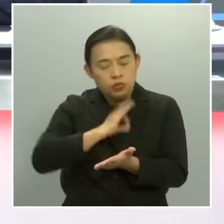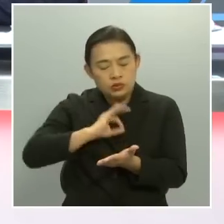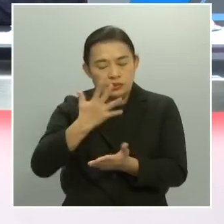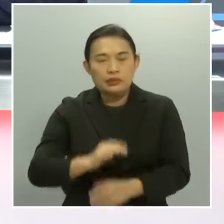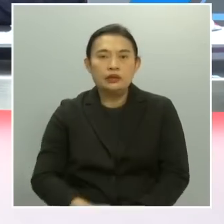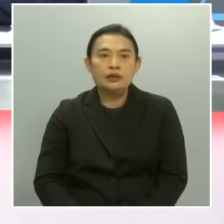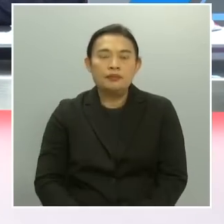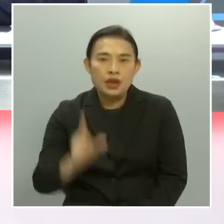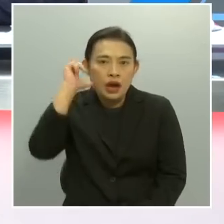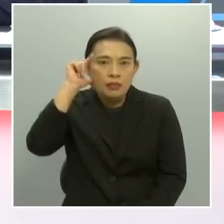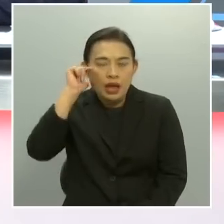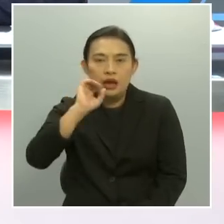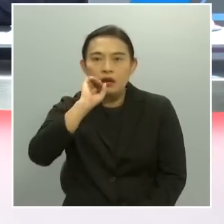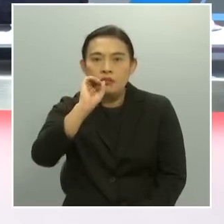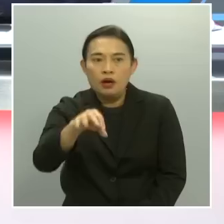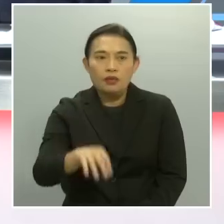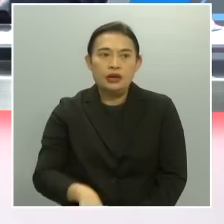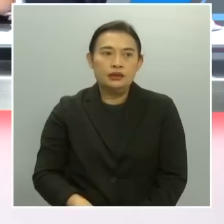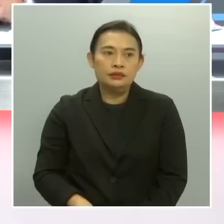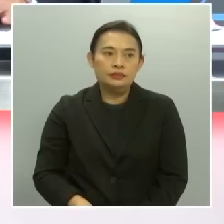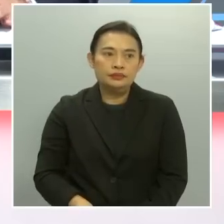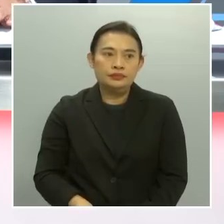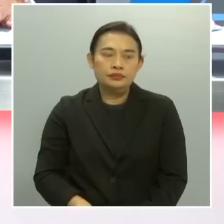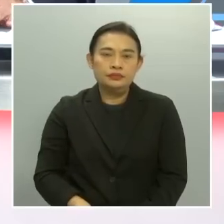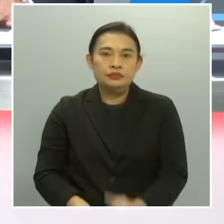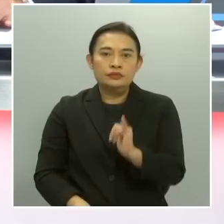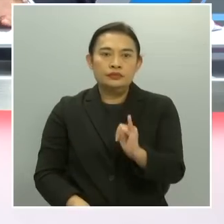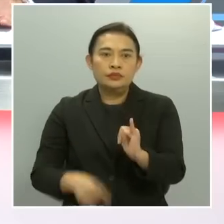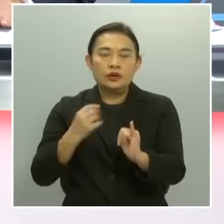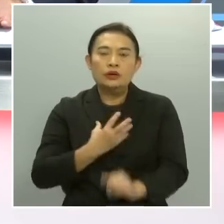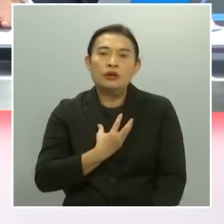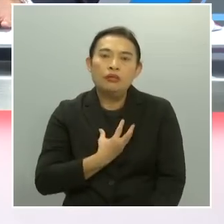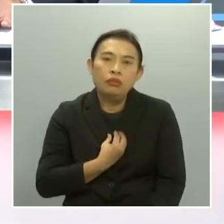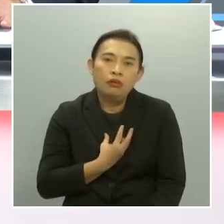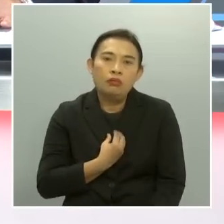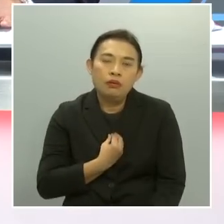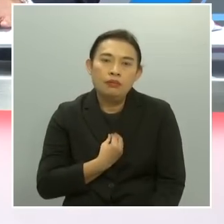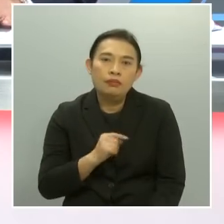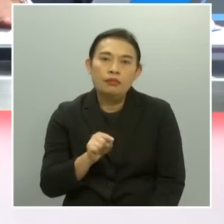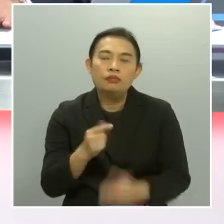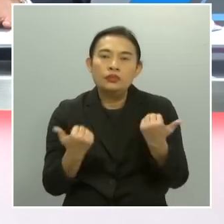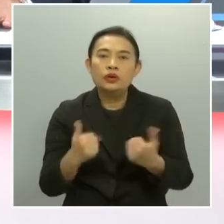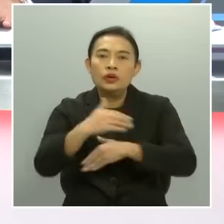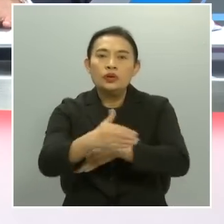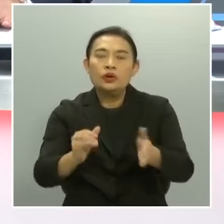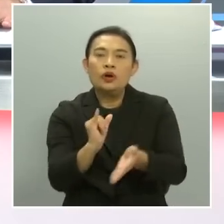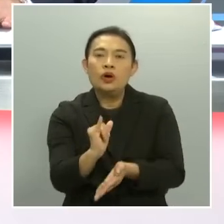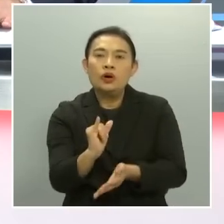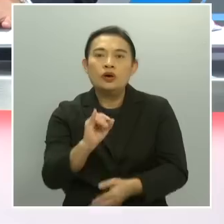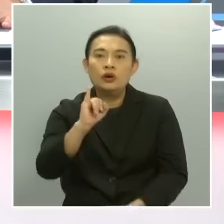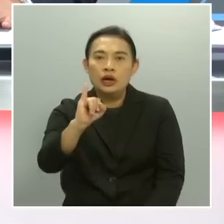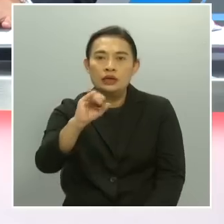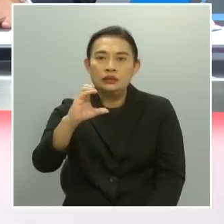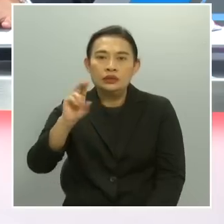องเนี่ยก็ได้มีการแจ้งนะฮะว่าน้องเนี่ยหัวใจเต้นอ่อนแล้วเข้า ICU นะครับหลายคนก็เป็นห่วงว่าเอ๊ะเกิดอะไร